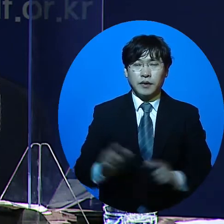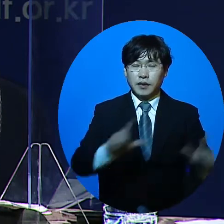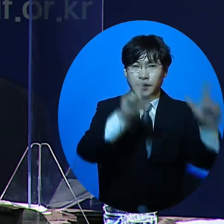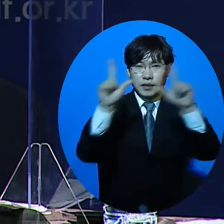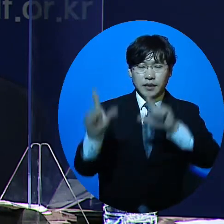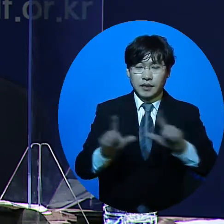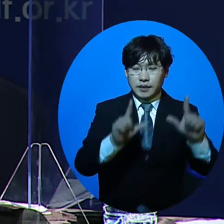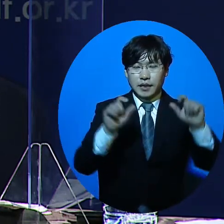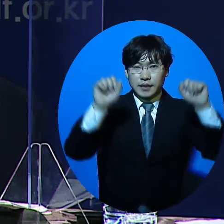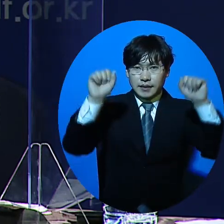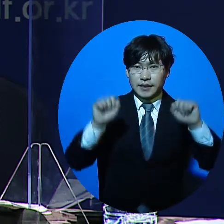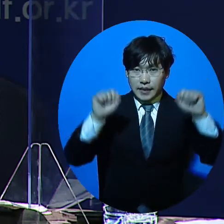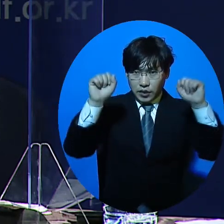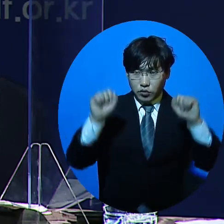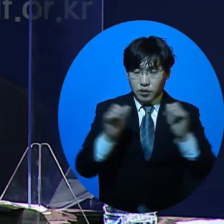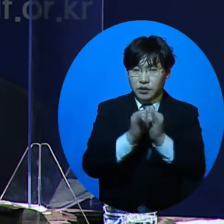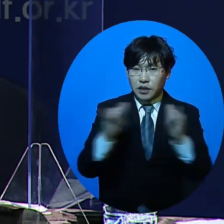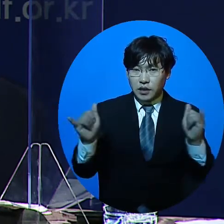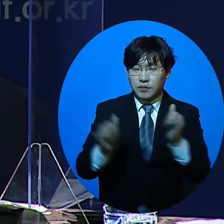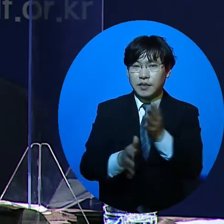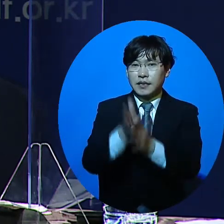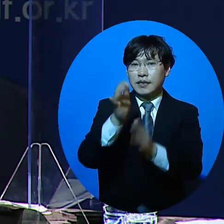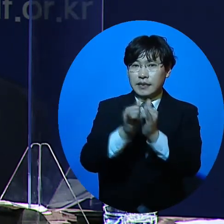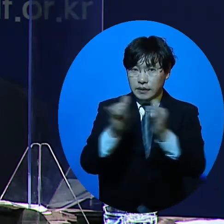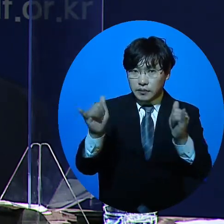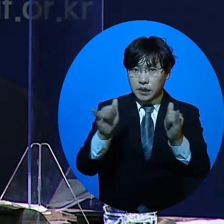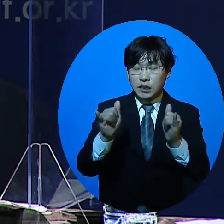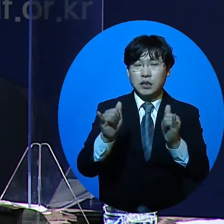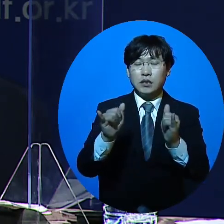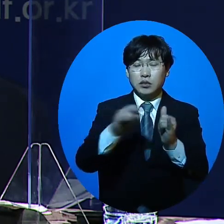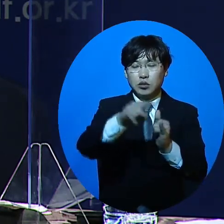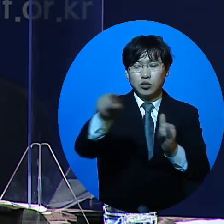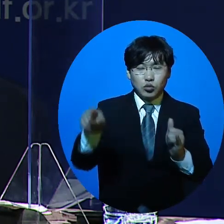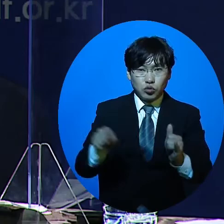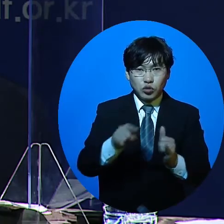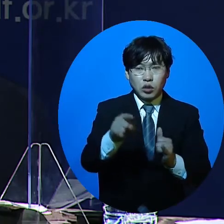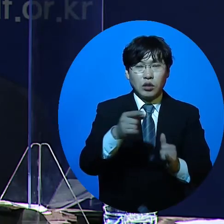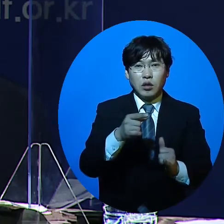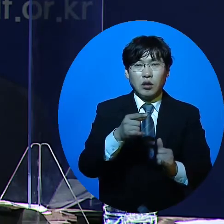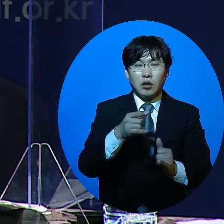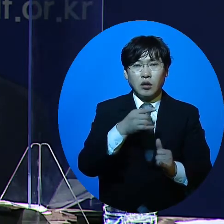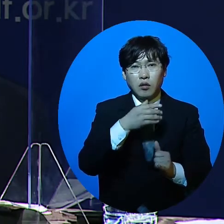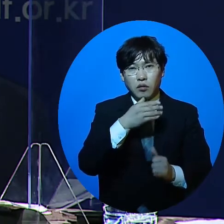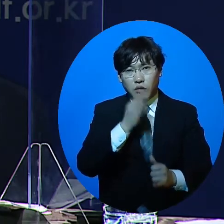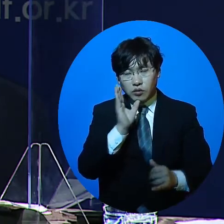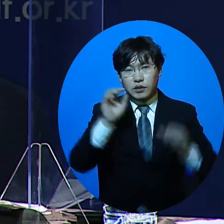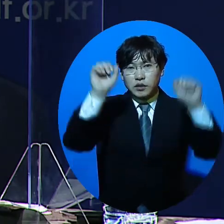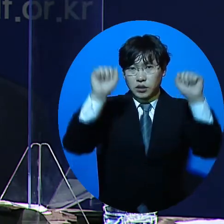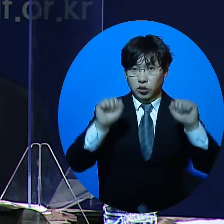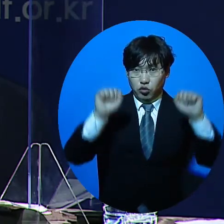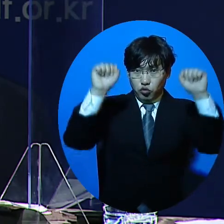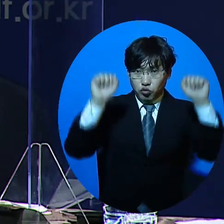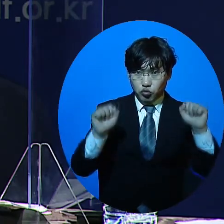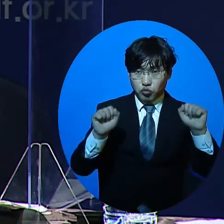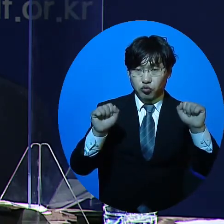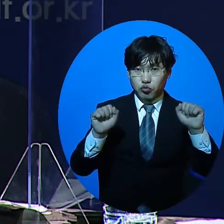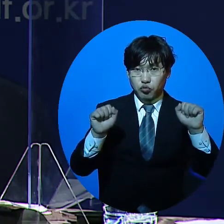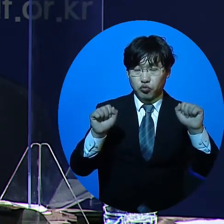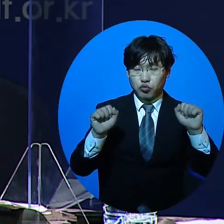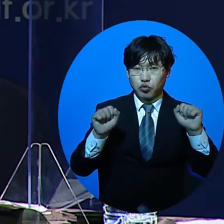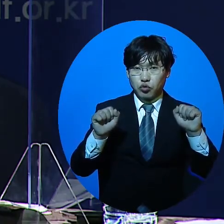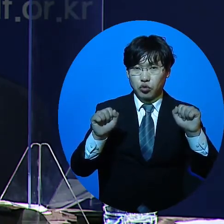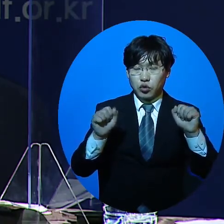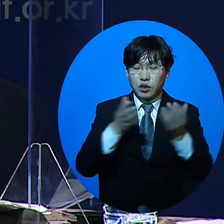생활체육의 대상이 되는 분들은 일반 시민이 다 되는데 그 중에서도 어르신 체육, 노인 체육을